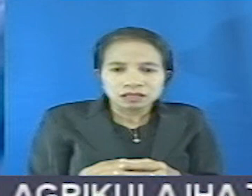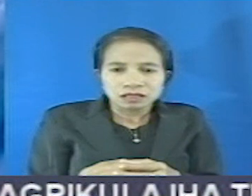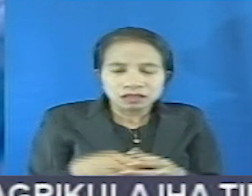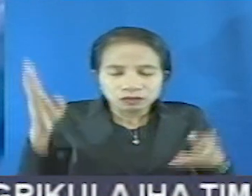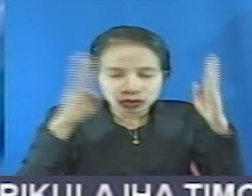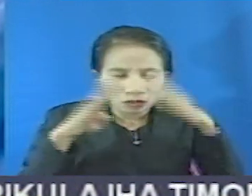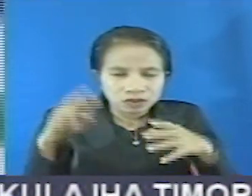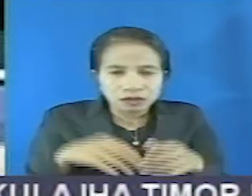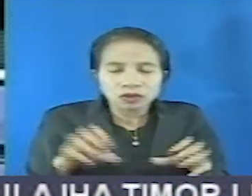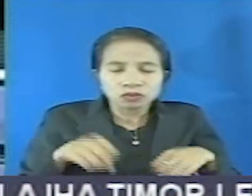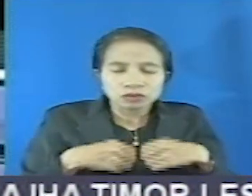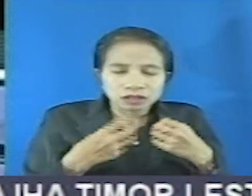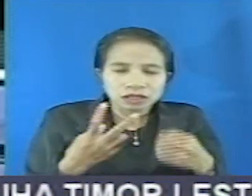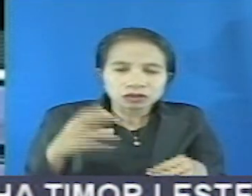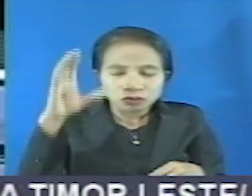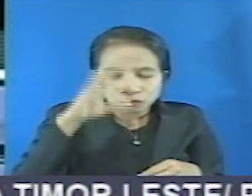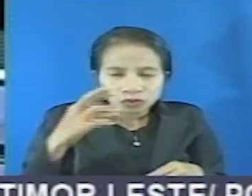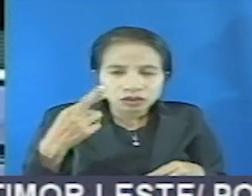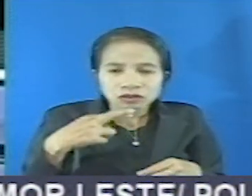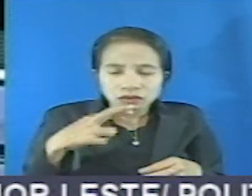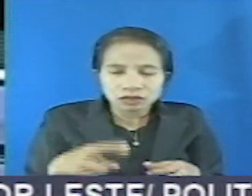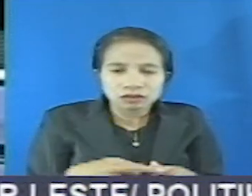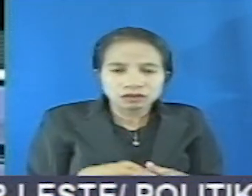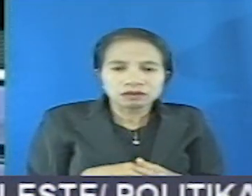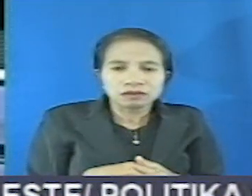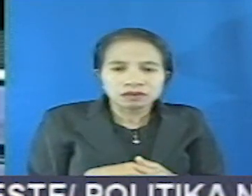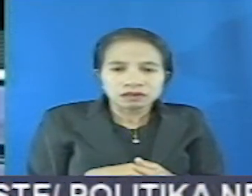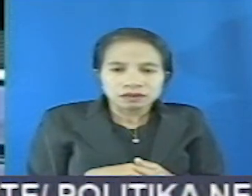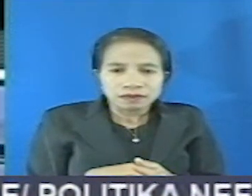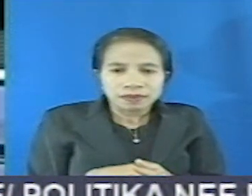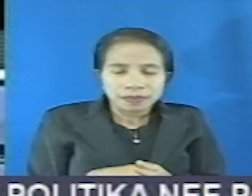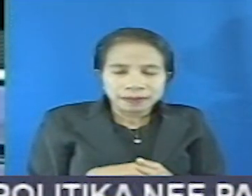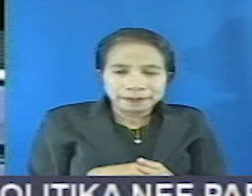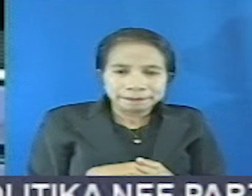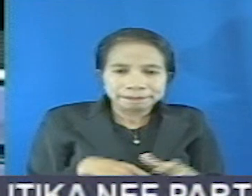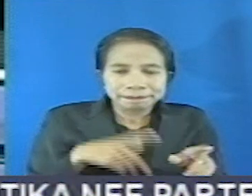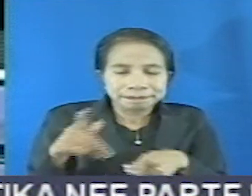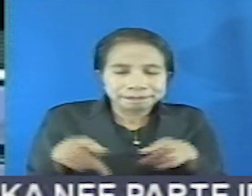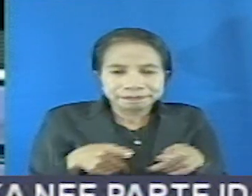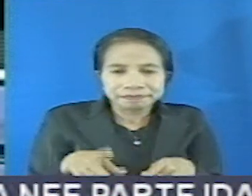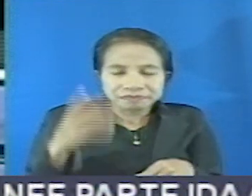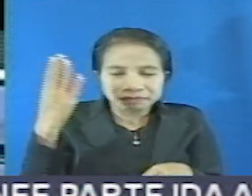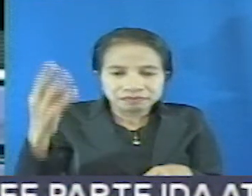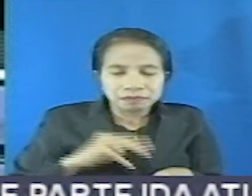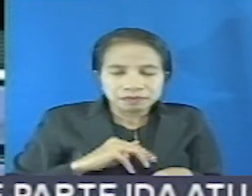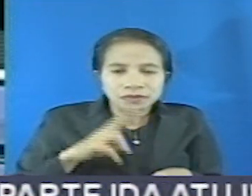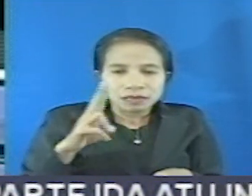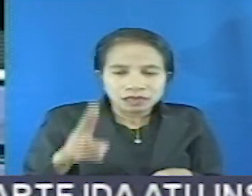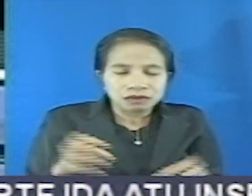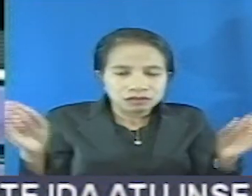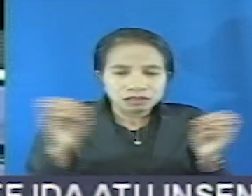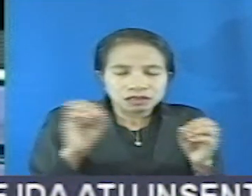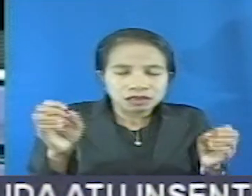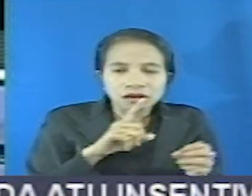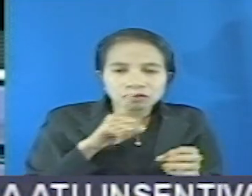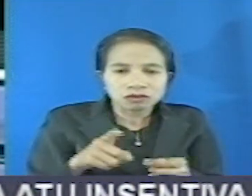solução agora ironico liu usa polícia halo pressão ba itania Sidadaun ida iha manleu ne hanun katak ne lolos